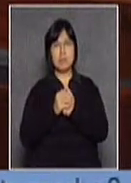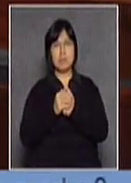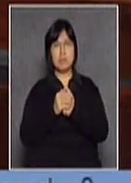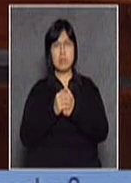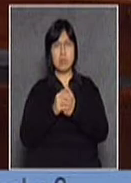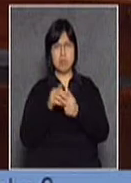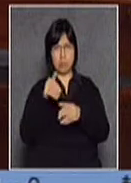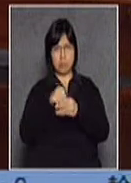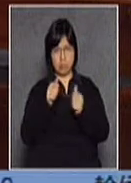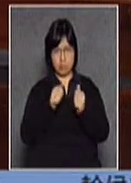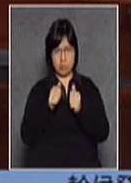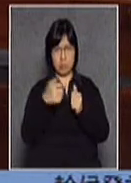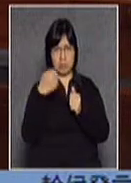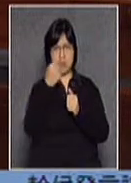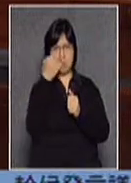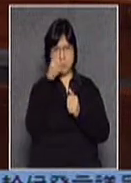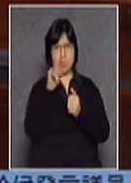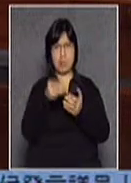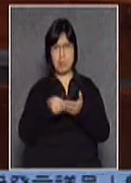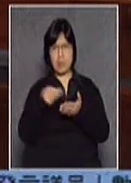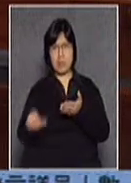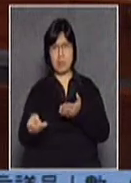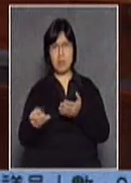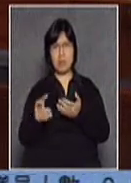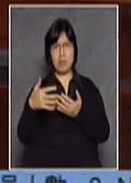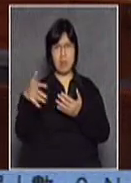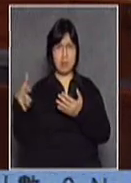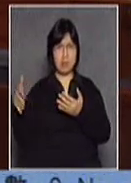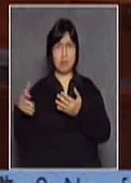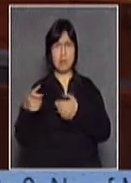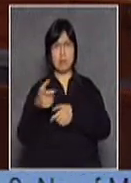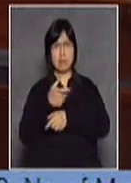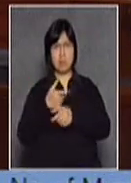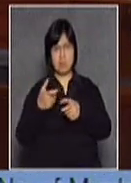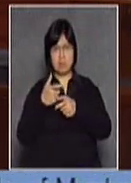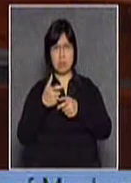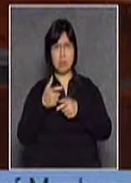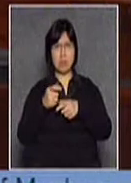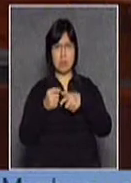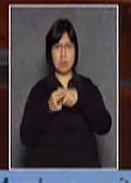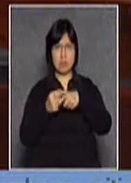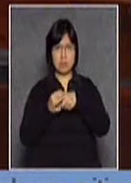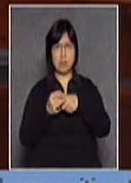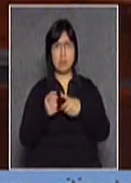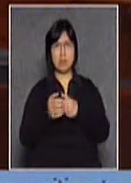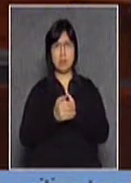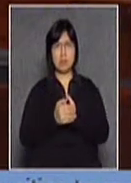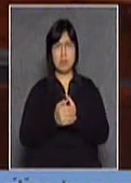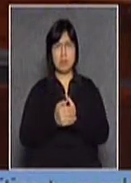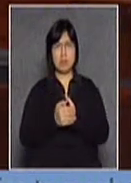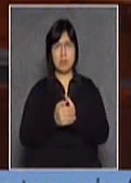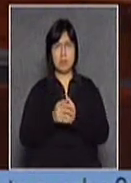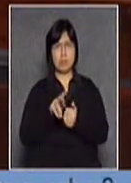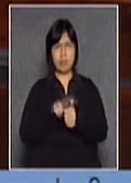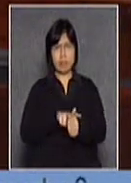呢，就不可以給其他經營的機構呢是這個的操控